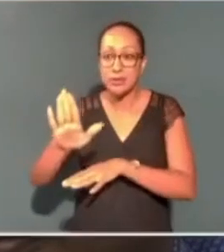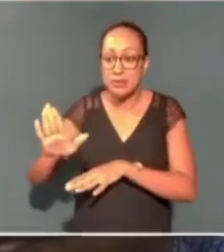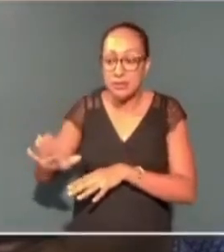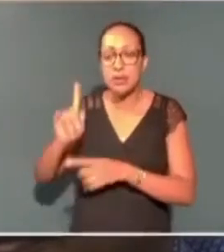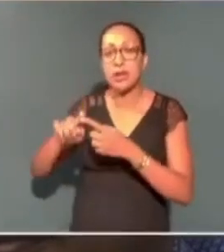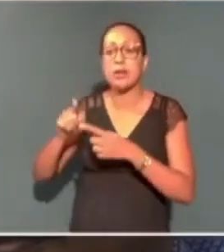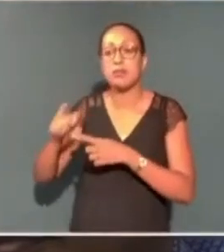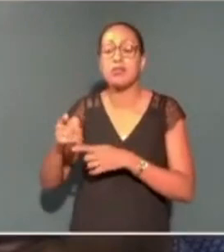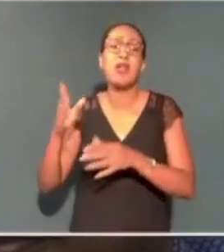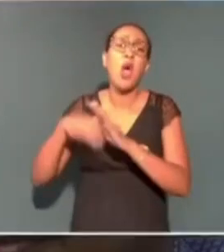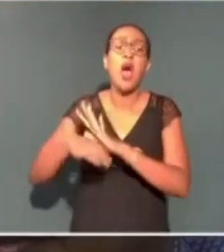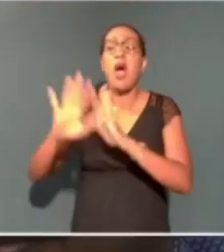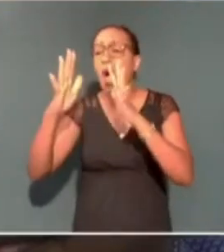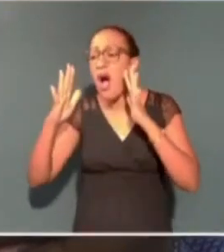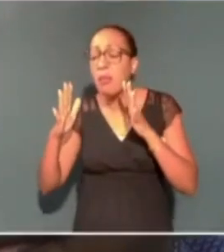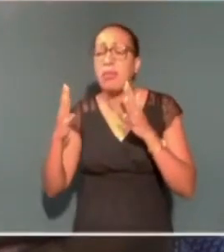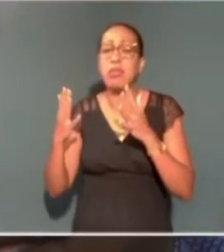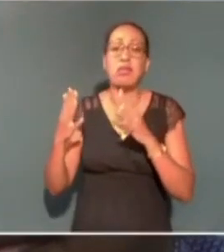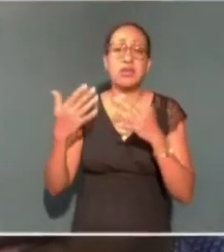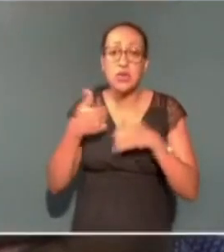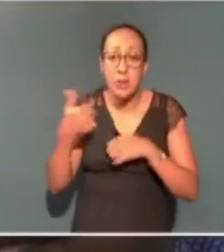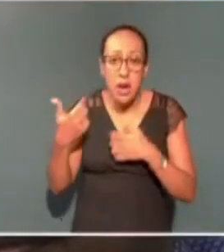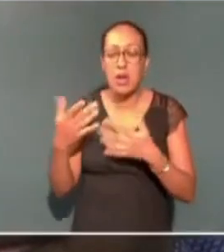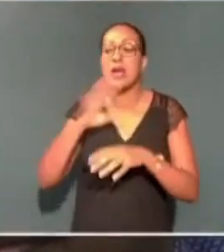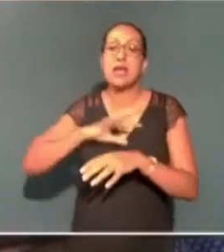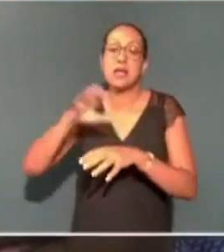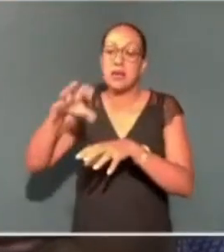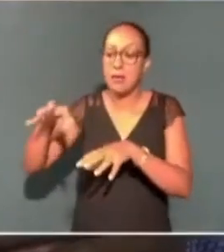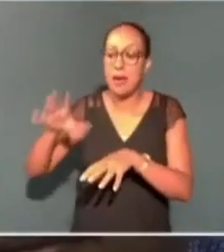lieu qu'il y ait des arbres, qu'on place des plantes agroalimentaires. Voilà, on est fini.